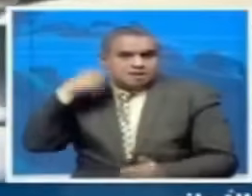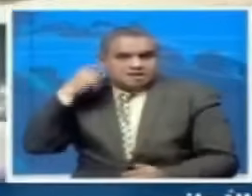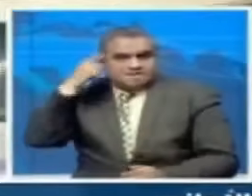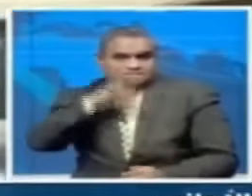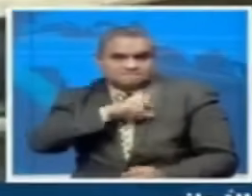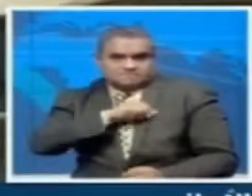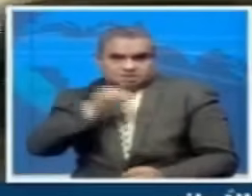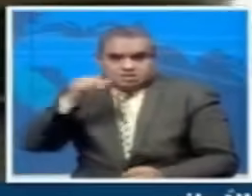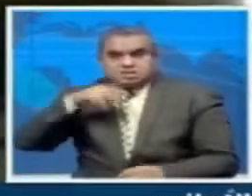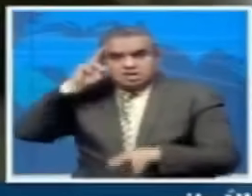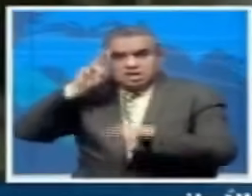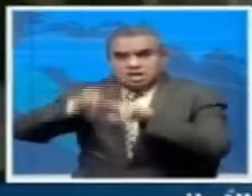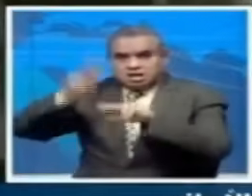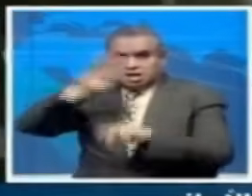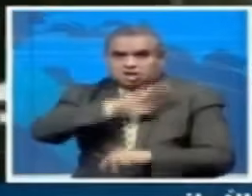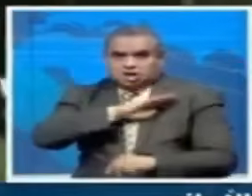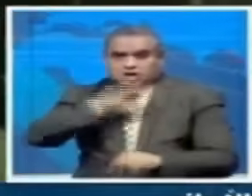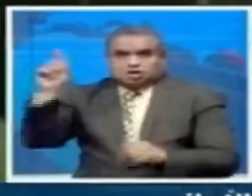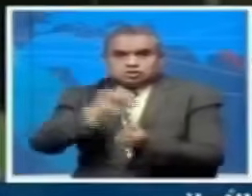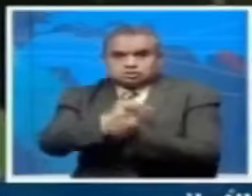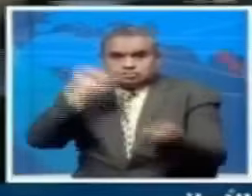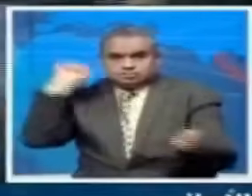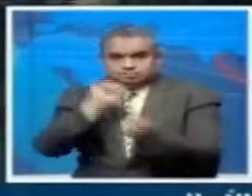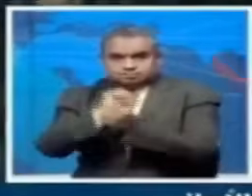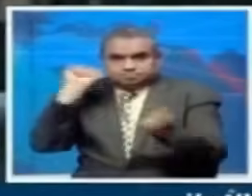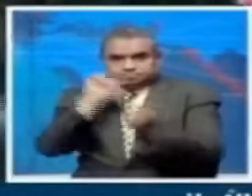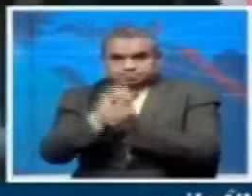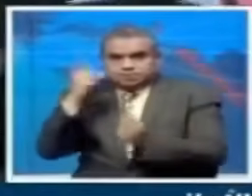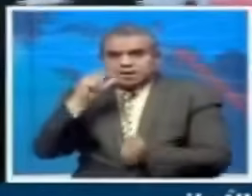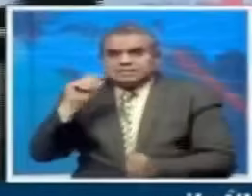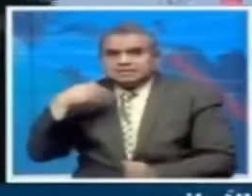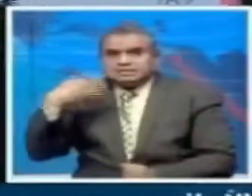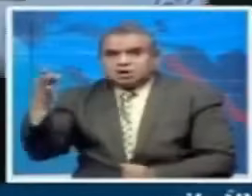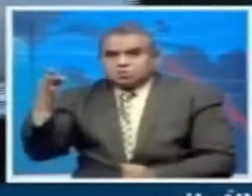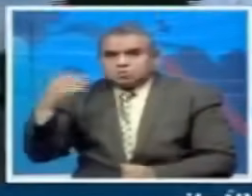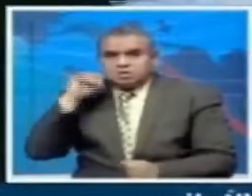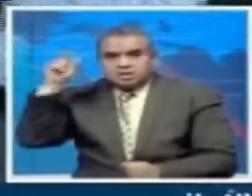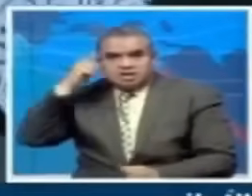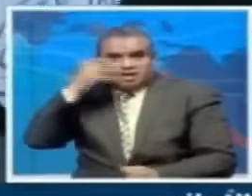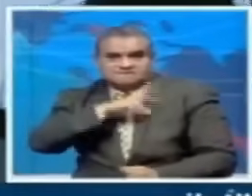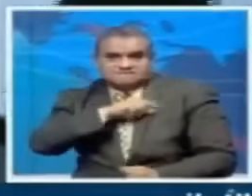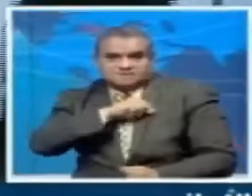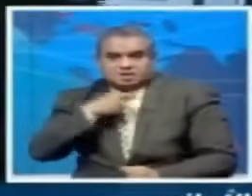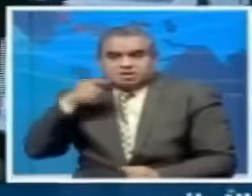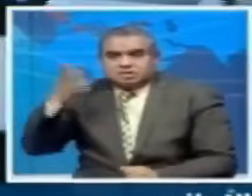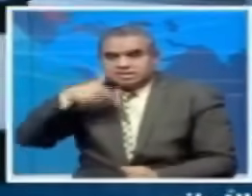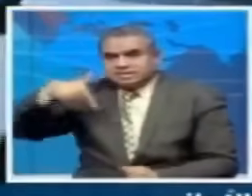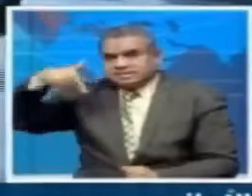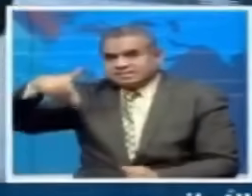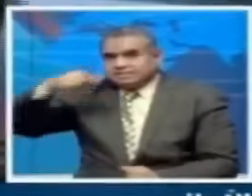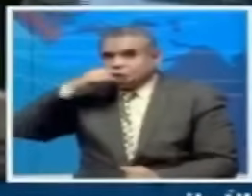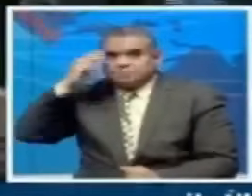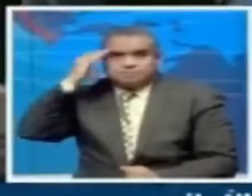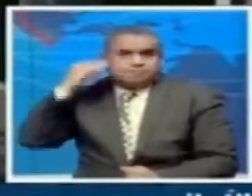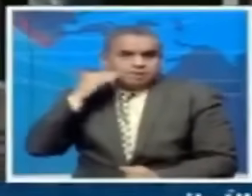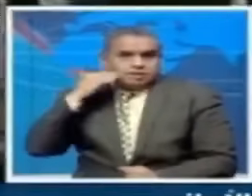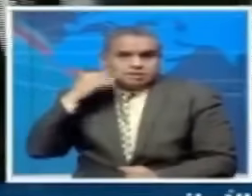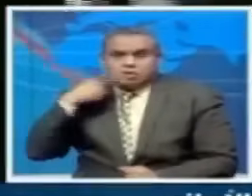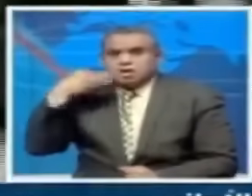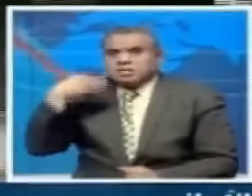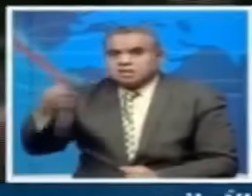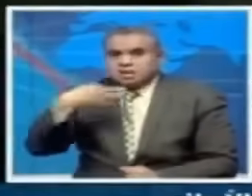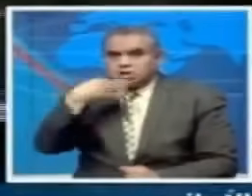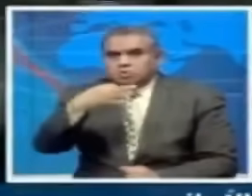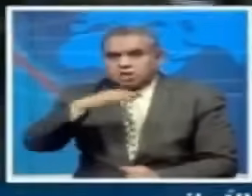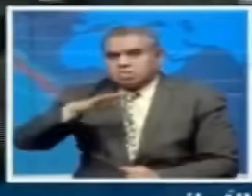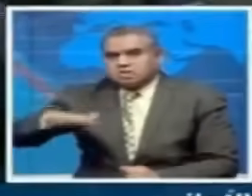أن الاحتلال الإسرائيلي أطلق سراح 39 من الأسرى الفلسطينيين، هم 6 نساء